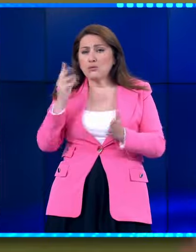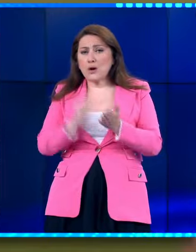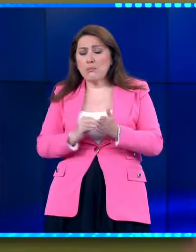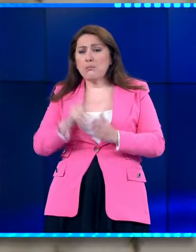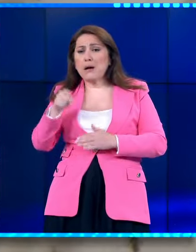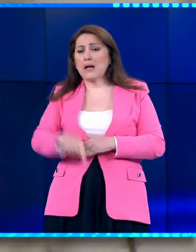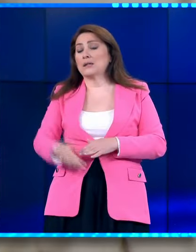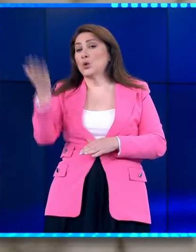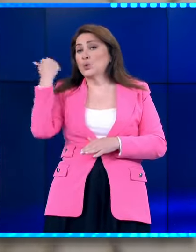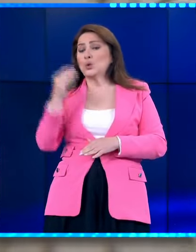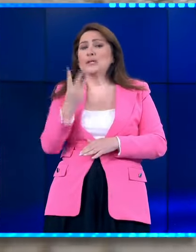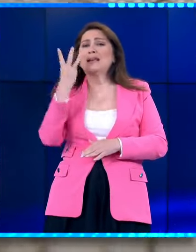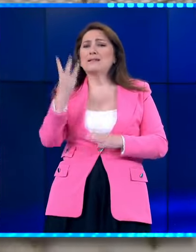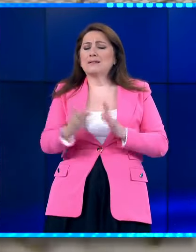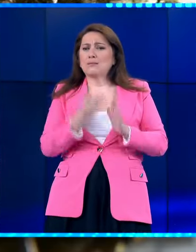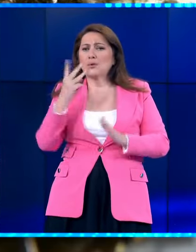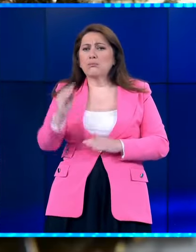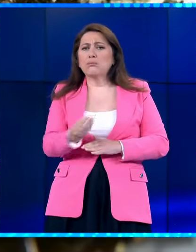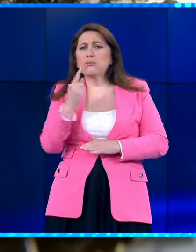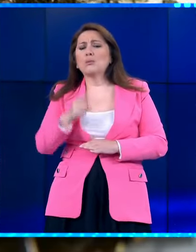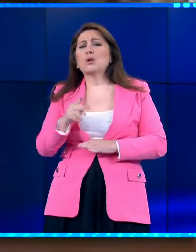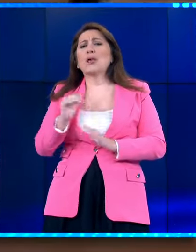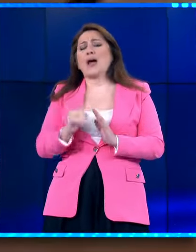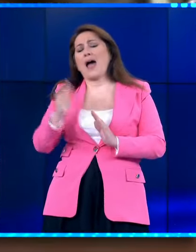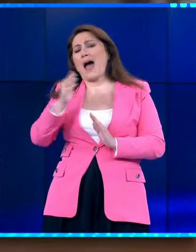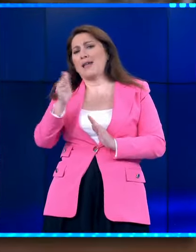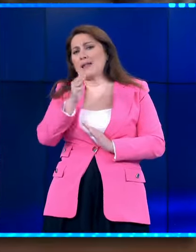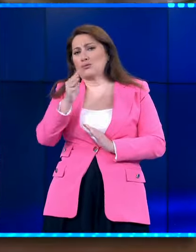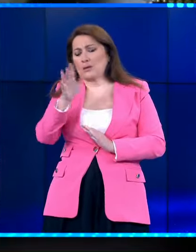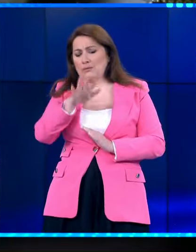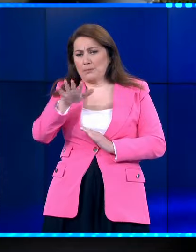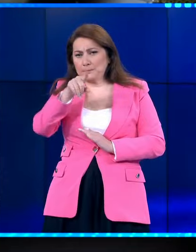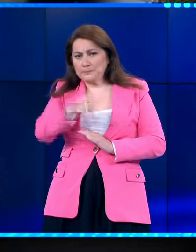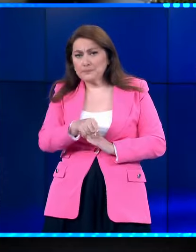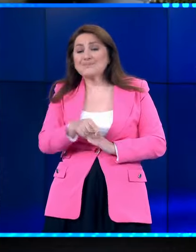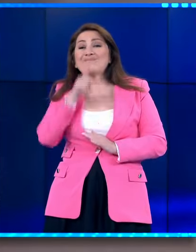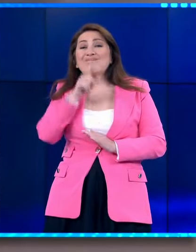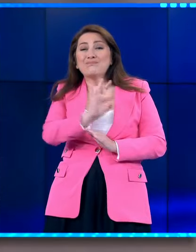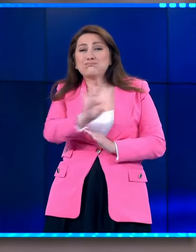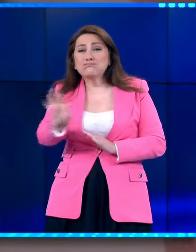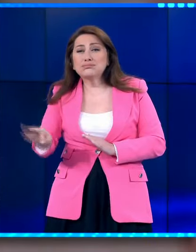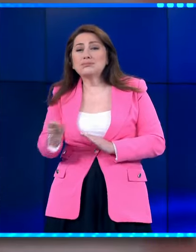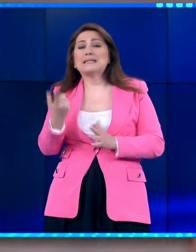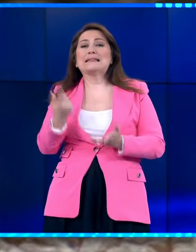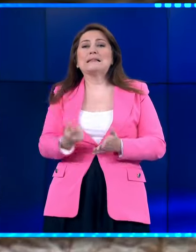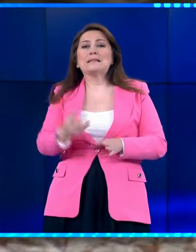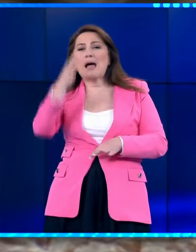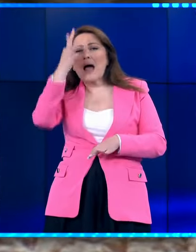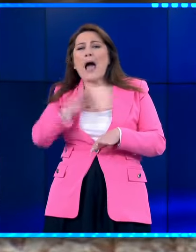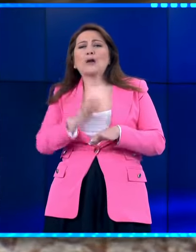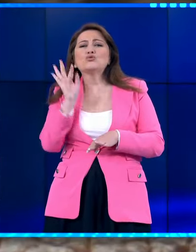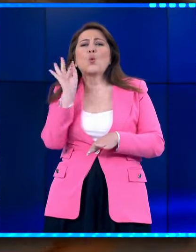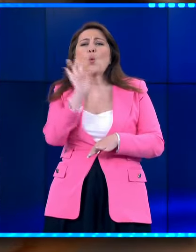καταγραφεί 3 περιστατικά στα ανατολικά προάστια του Λεκανοπεδίου. Ο ιός του Δυτικού Νείλου μεταδίδεται με το τσίμπημα μολυσμένων